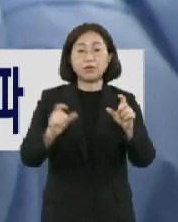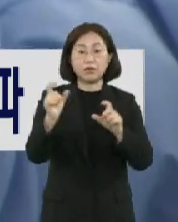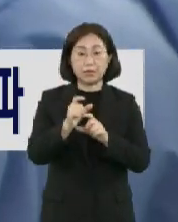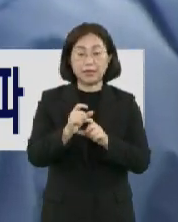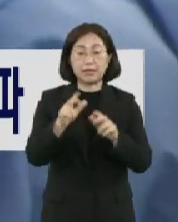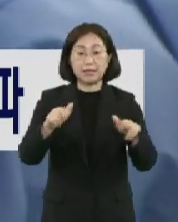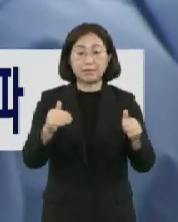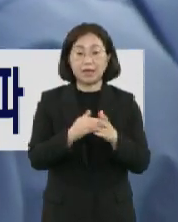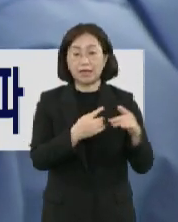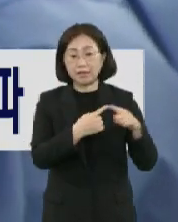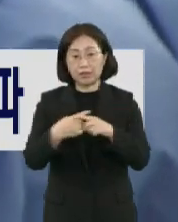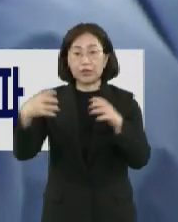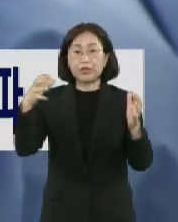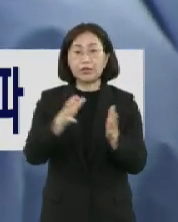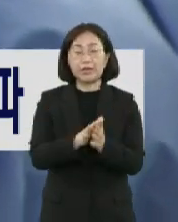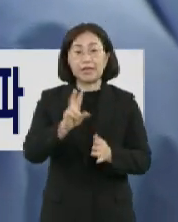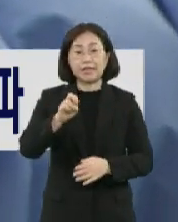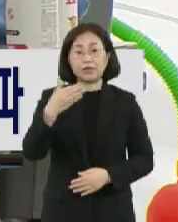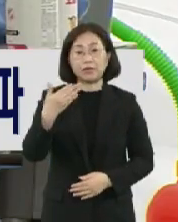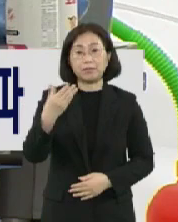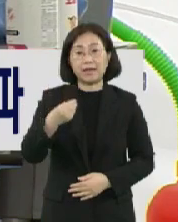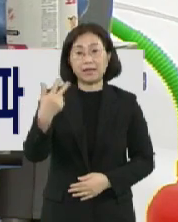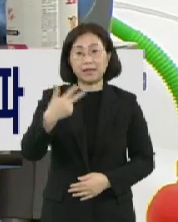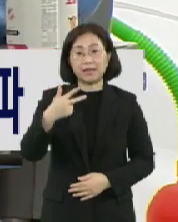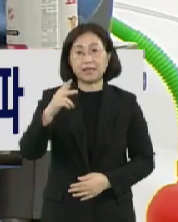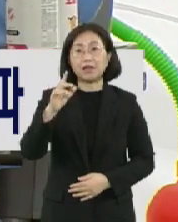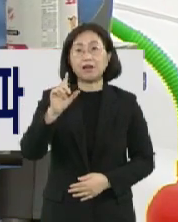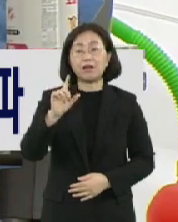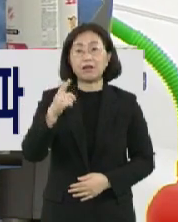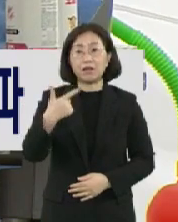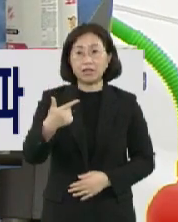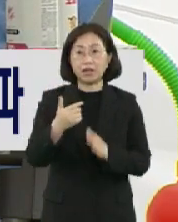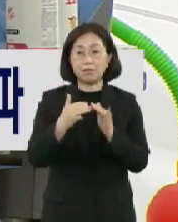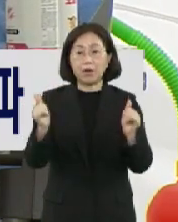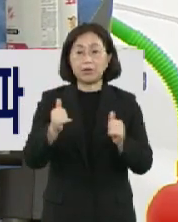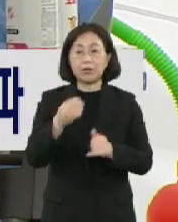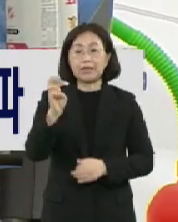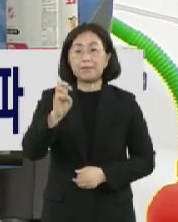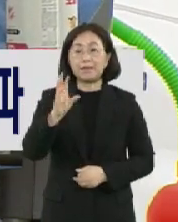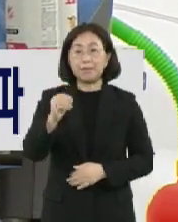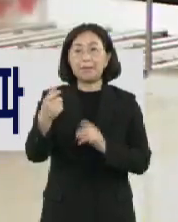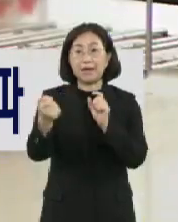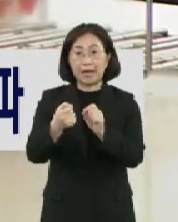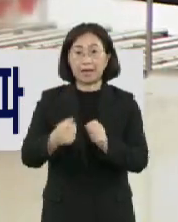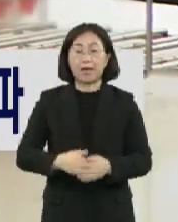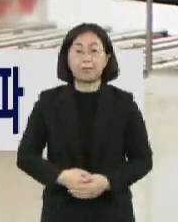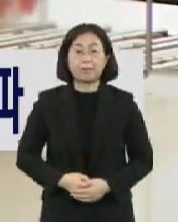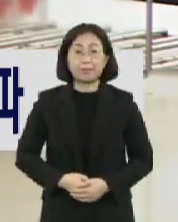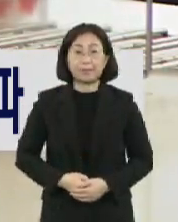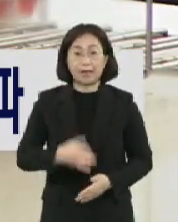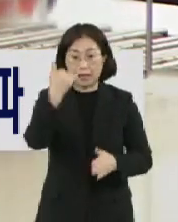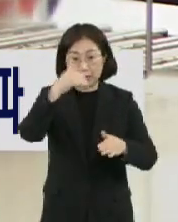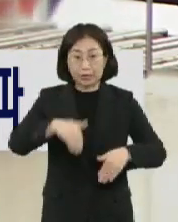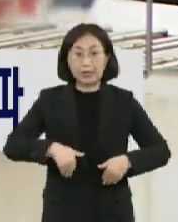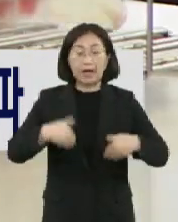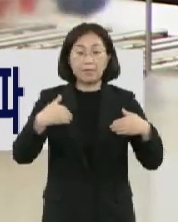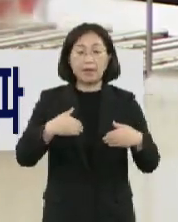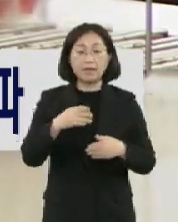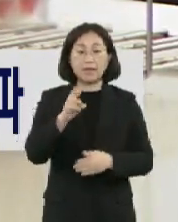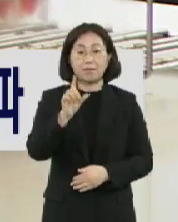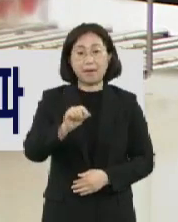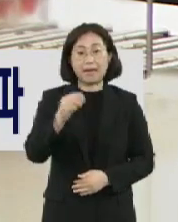지금까지 누적 확진 자가 297,000 36명으로 30만명을 눈앞에 두고 있습니다 충남 에서는